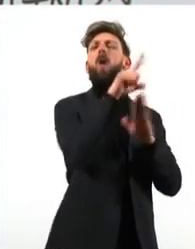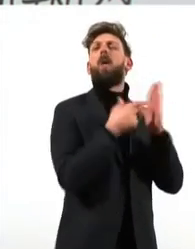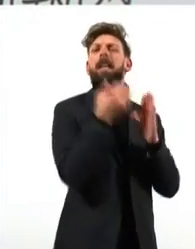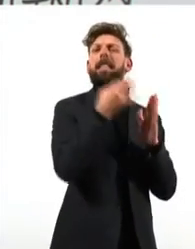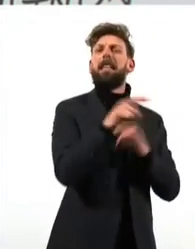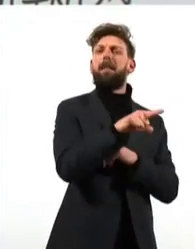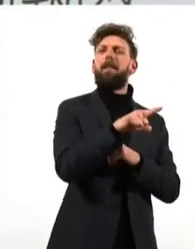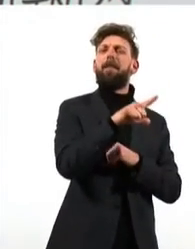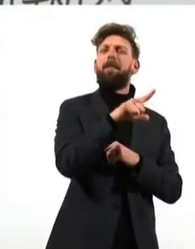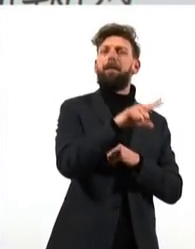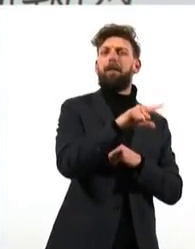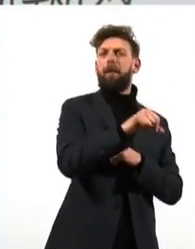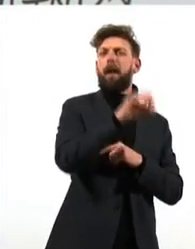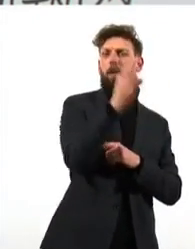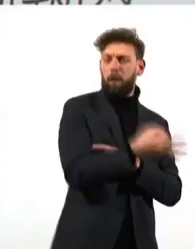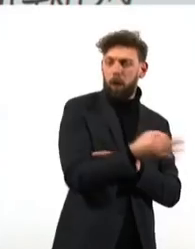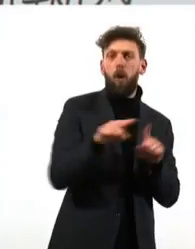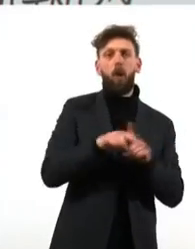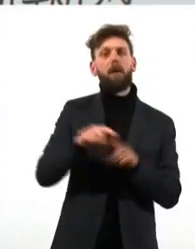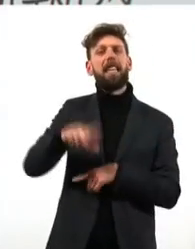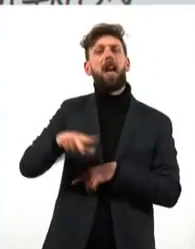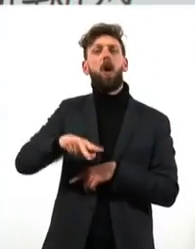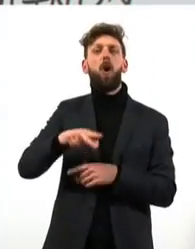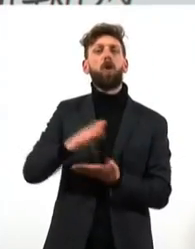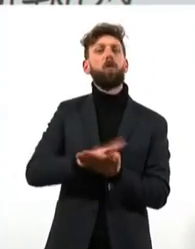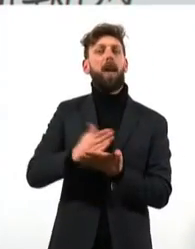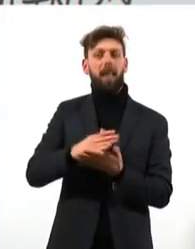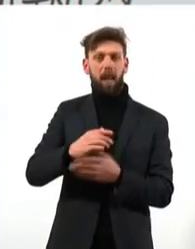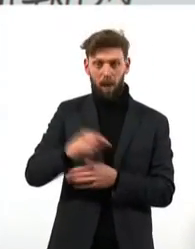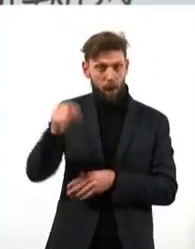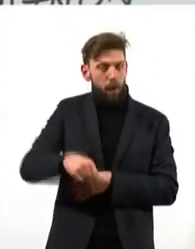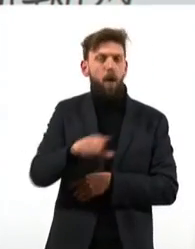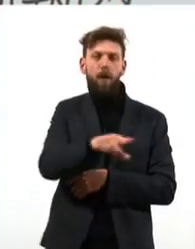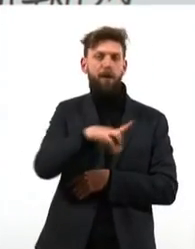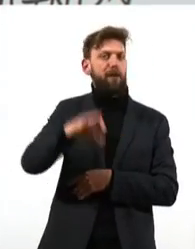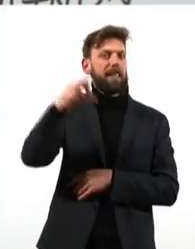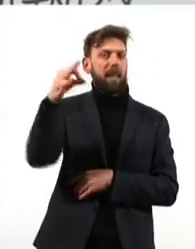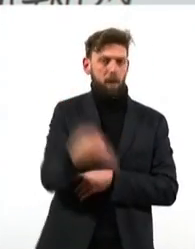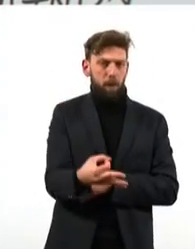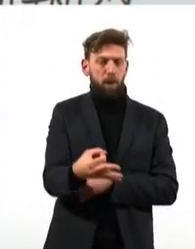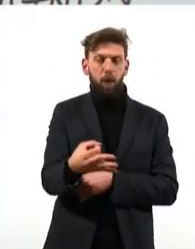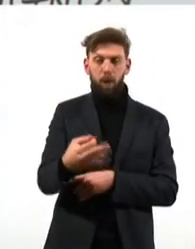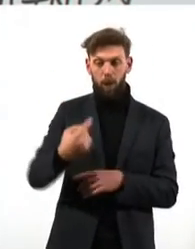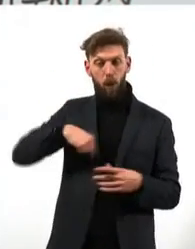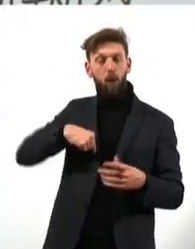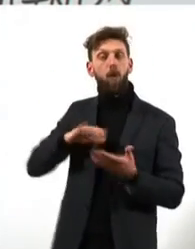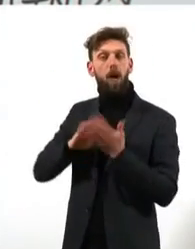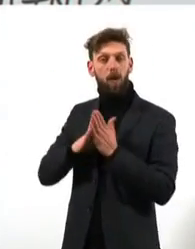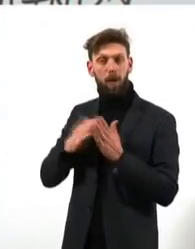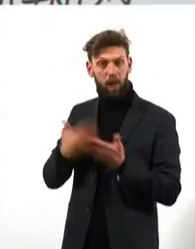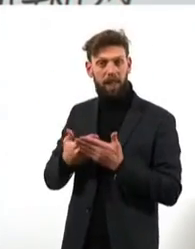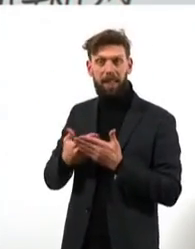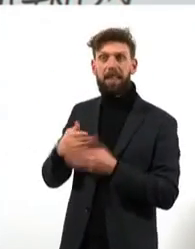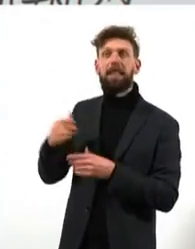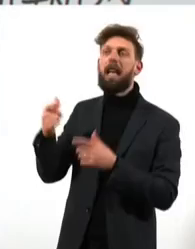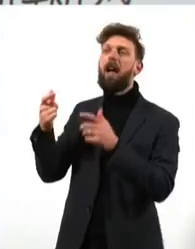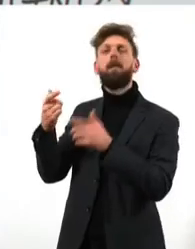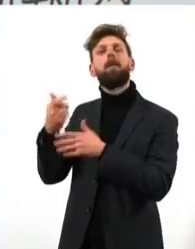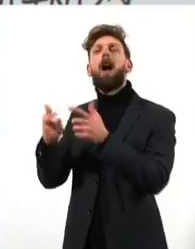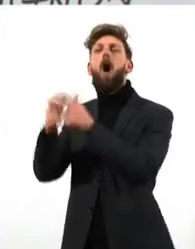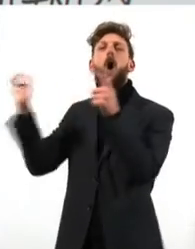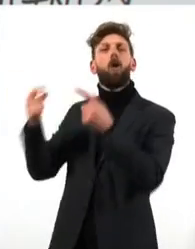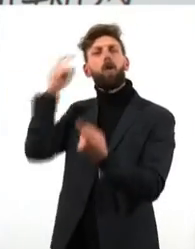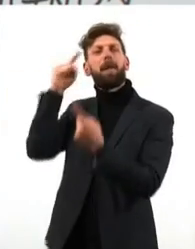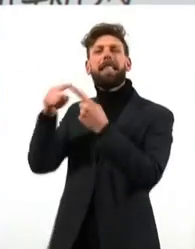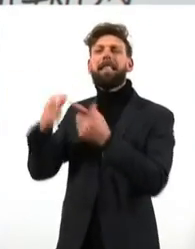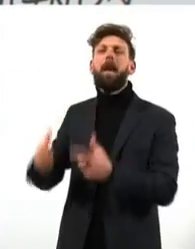aussi 25% de logements intermédiaires. Et nous, c'est ce qu'on fait avec Gestia Solidaire. On construit avec les promoteurs et on